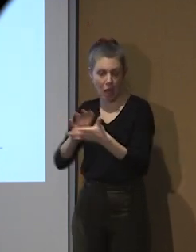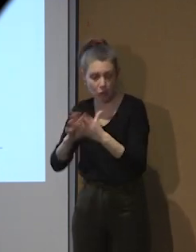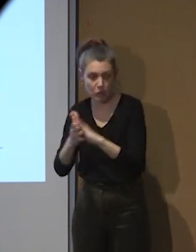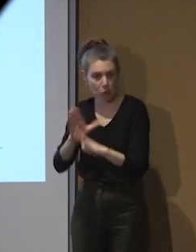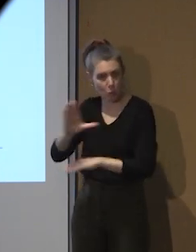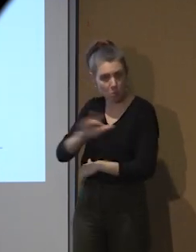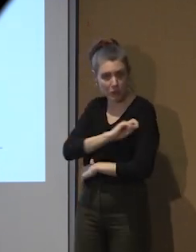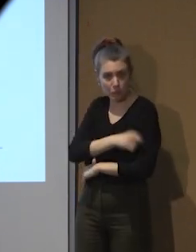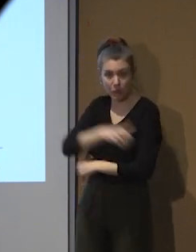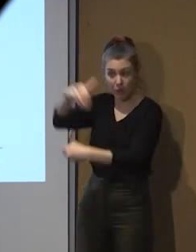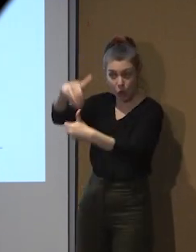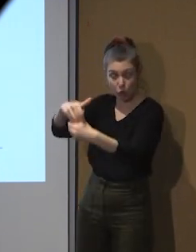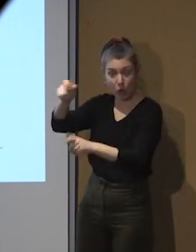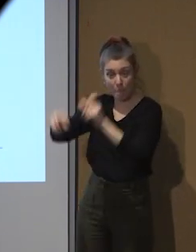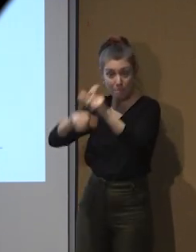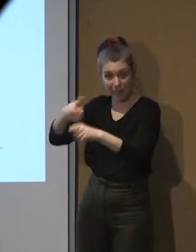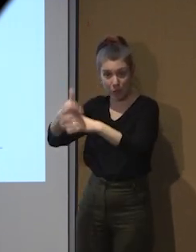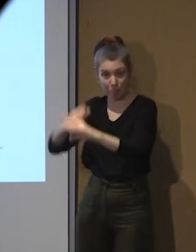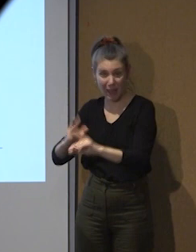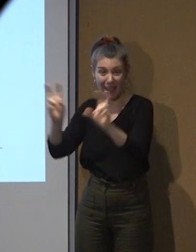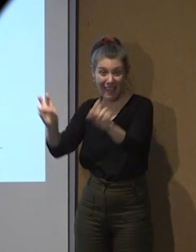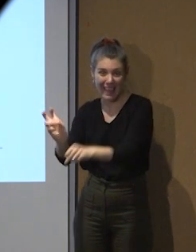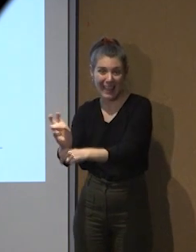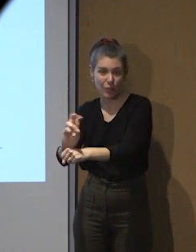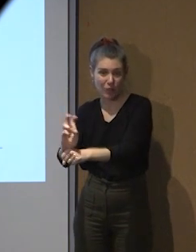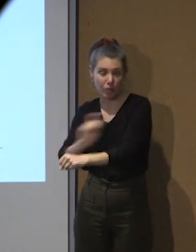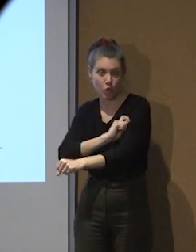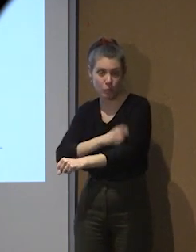afin de vous intégrer dans une activité sportive.